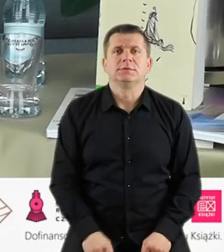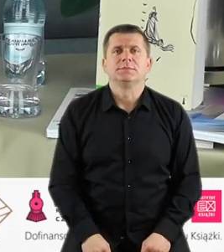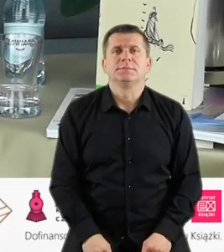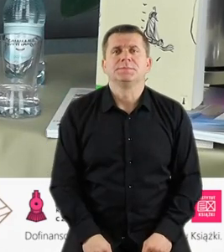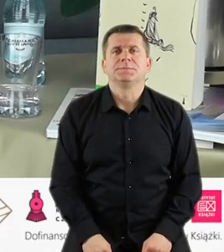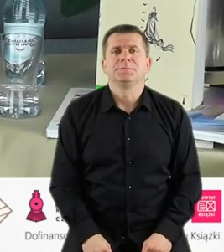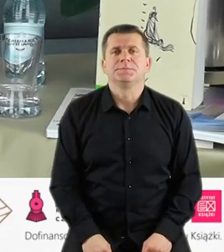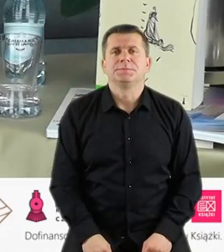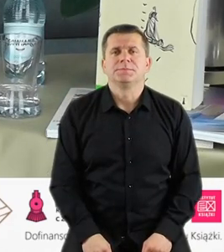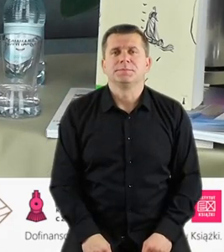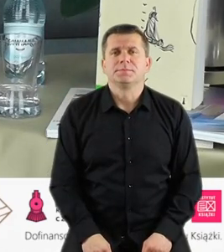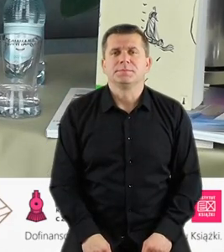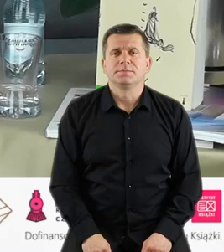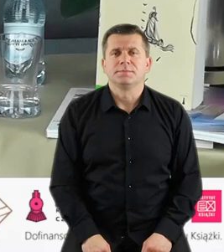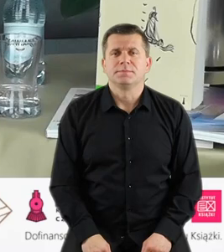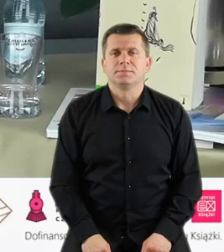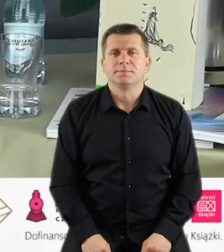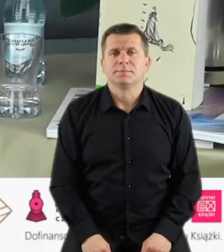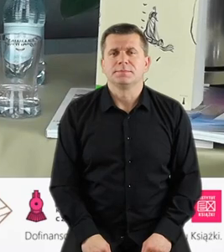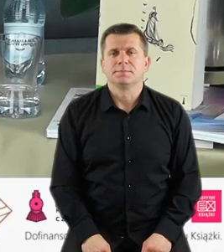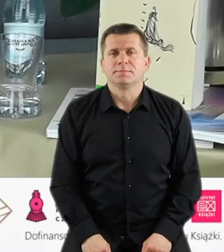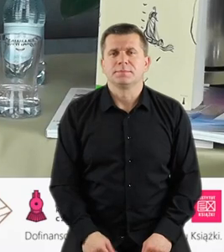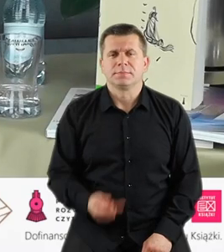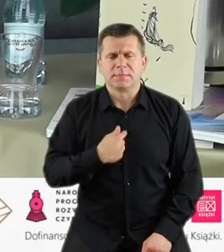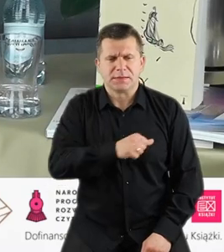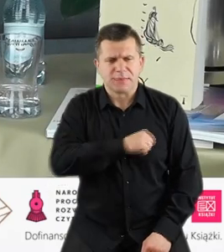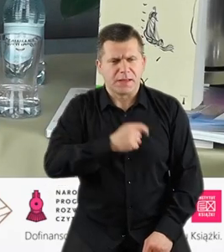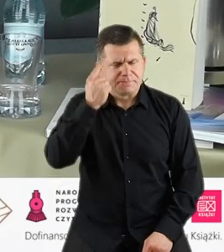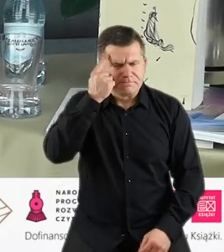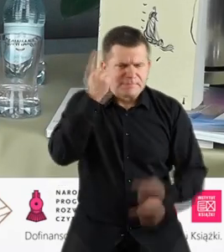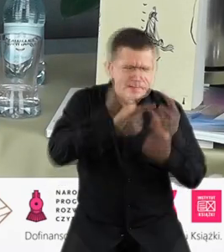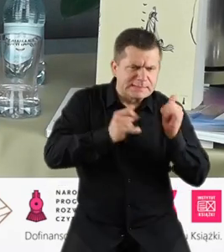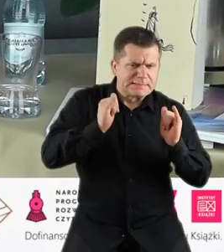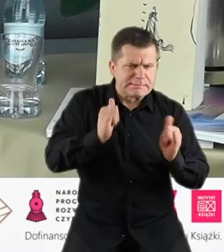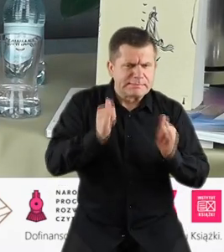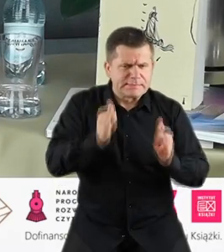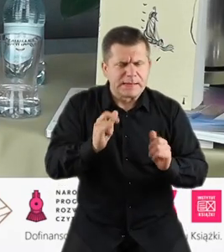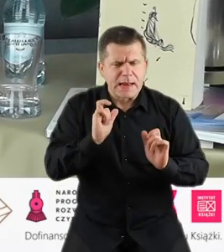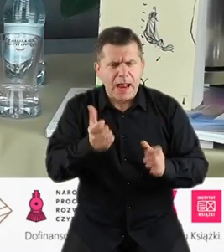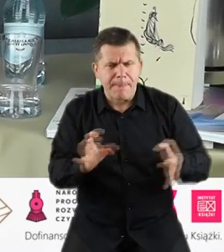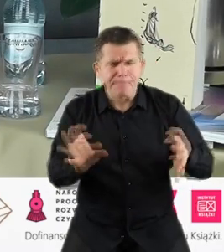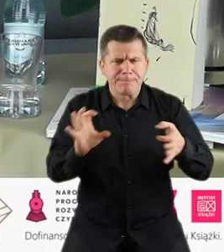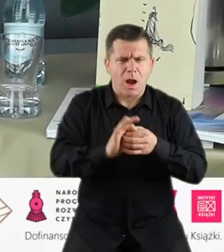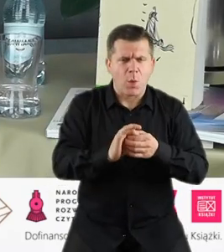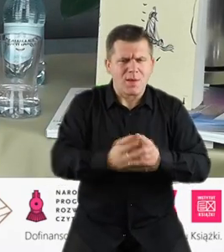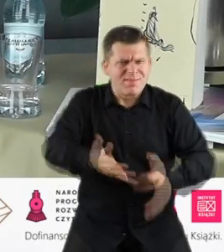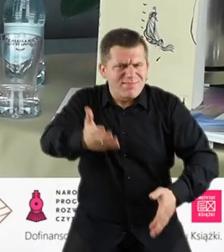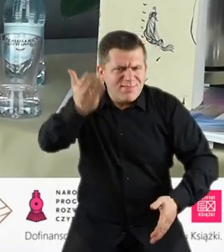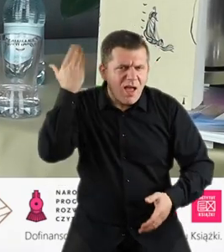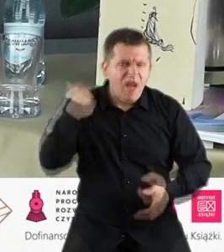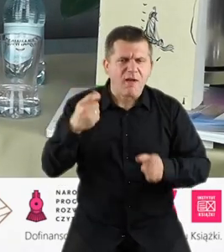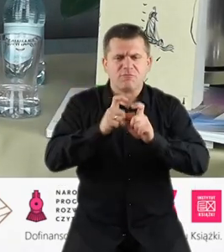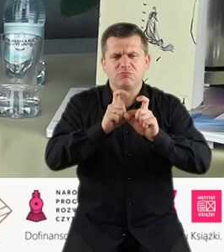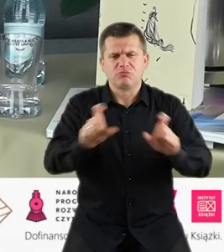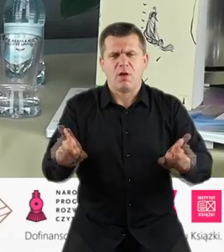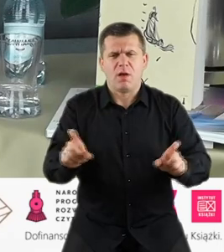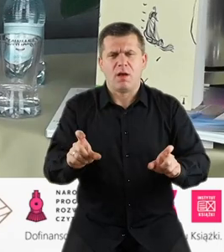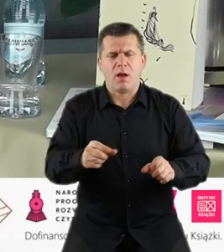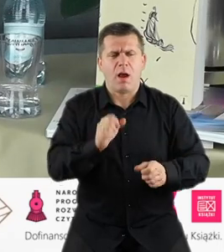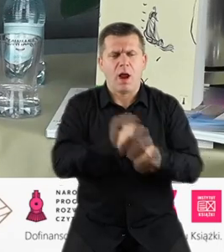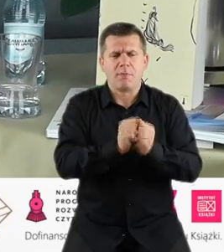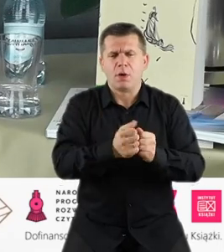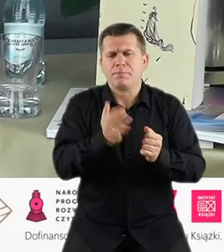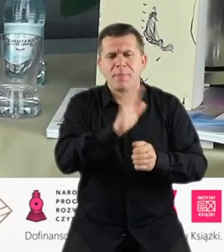Nie? I tak sobie kombinowałam, jakby tutaj właśnie połączyć odległe czasy albo zupełnie